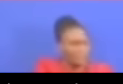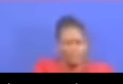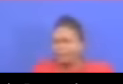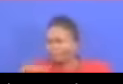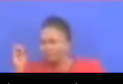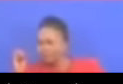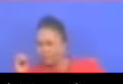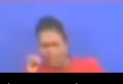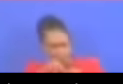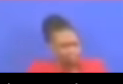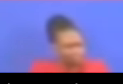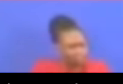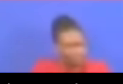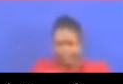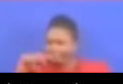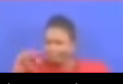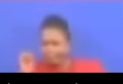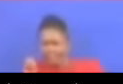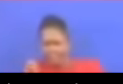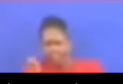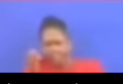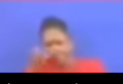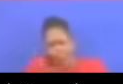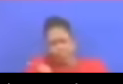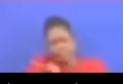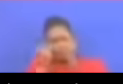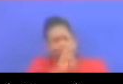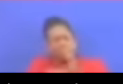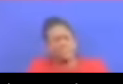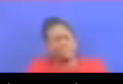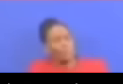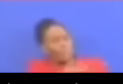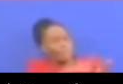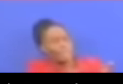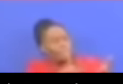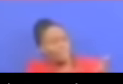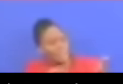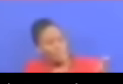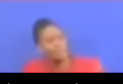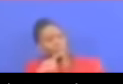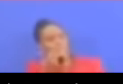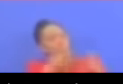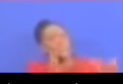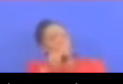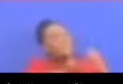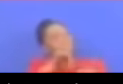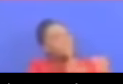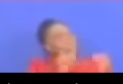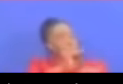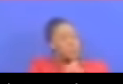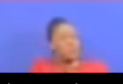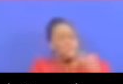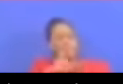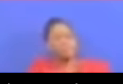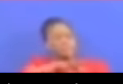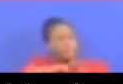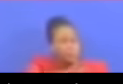sababu za kisheria zinazotukinga kuwataja yaani kuwaweka wazi wale viongozi wa mkoa ambao